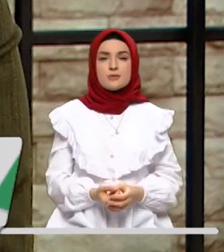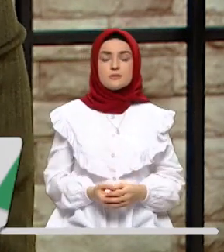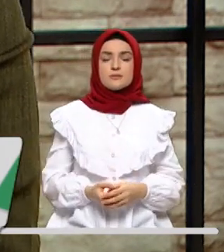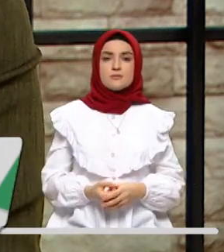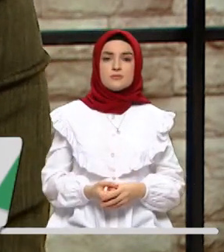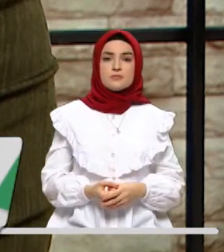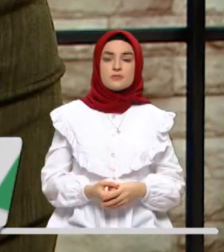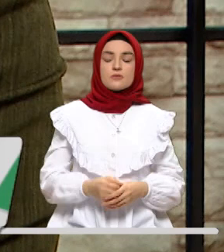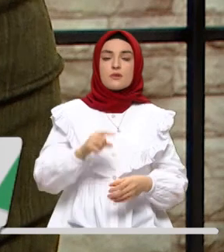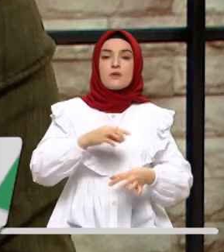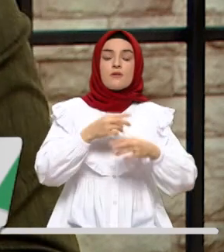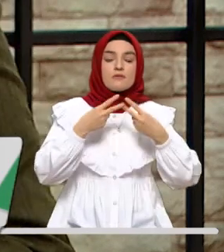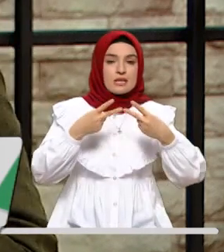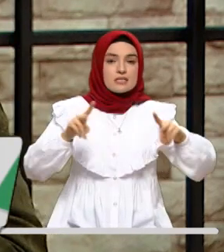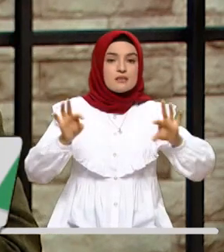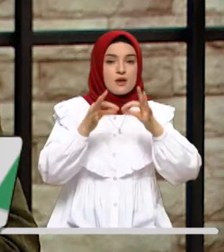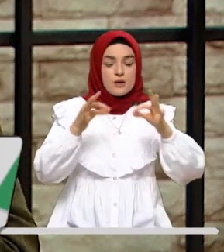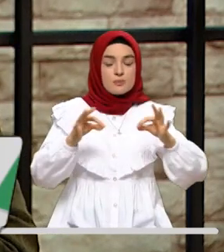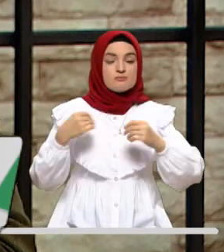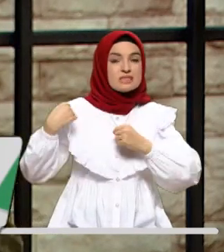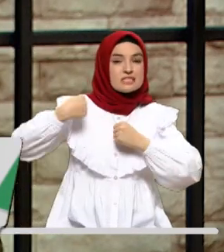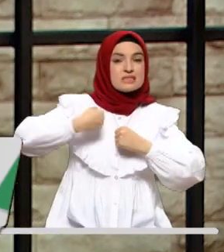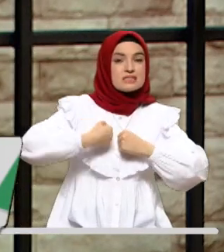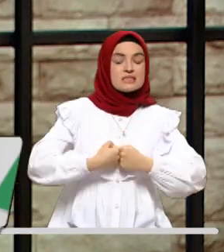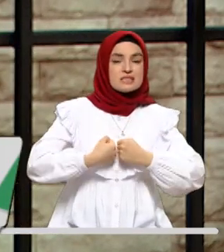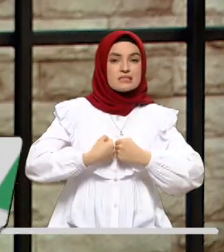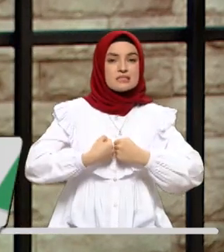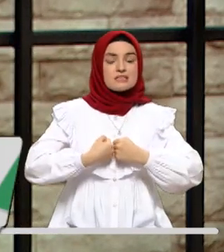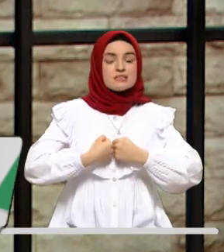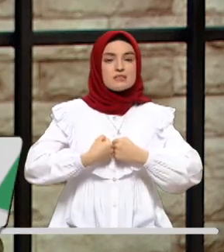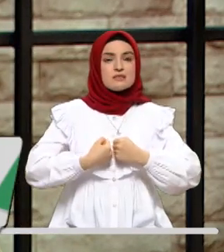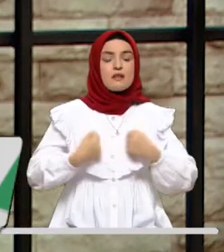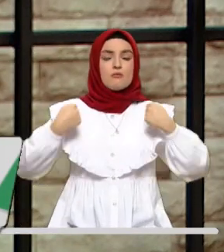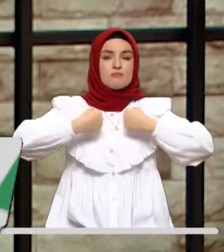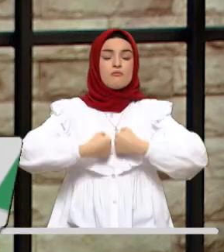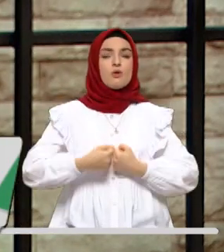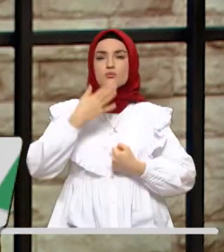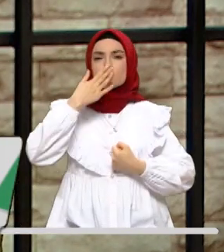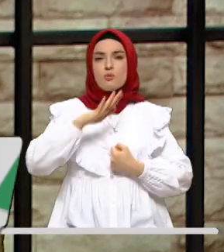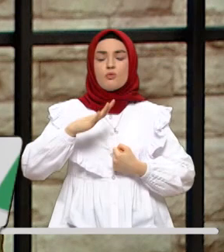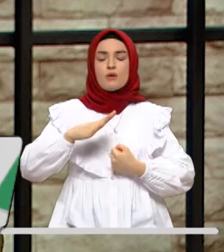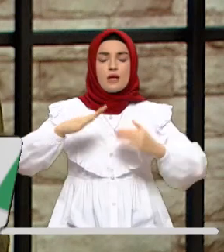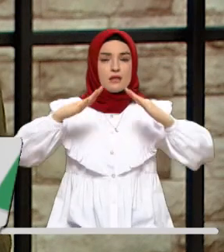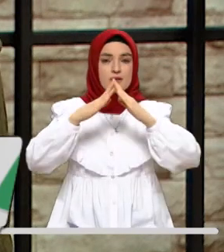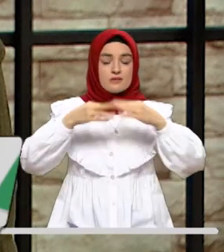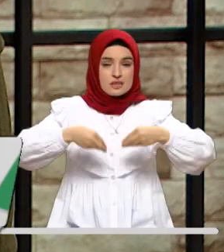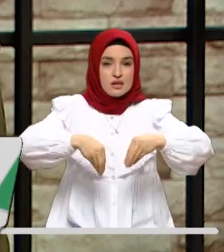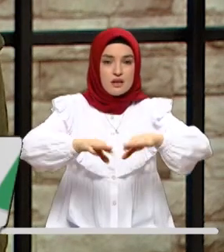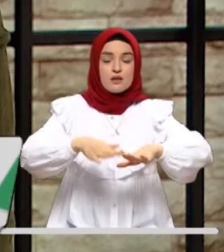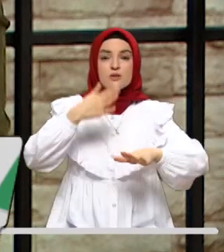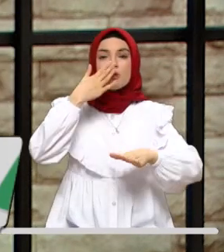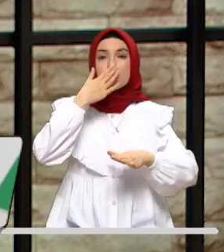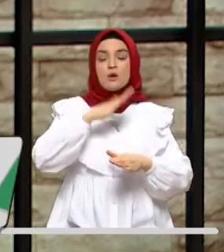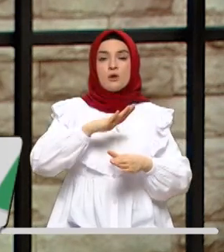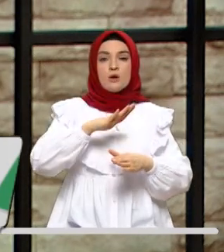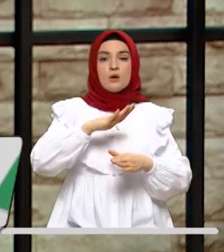Çanakkale şehitlerini ve İstiklal Marşı'nı sırtında paltosu yokken ve evlerinde halısı yokken, kilimi